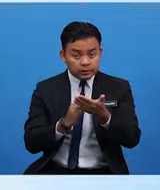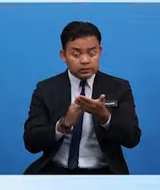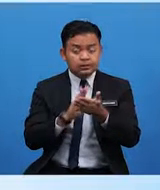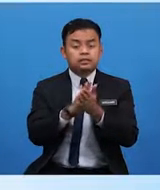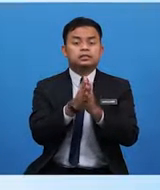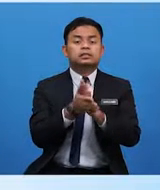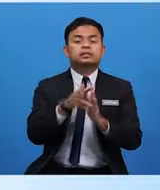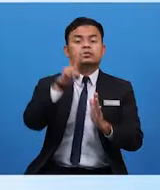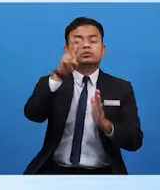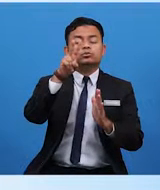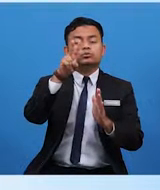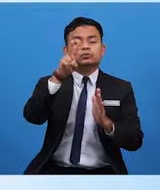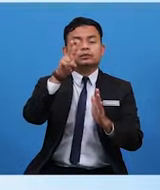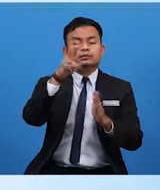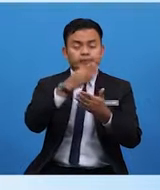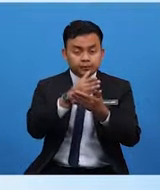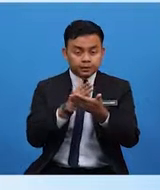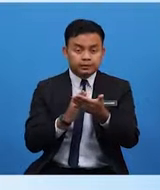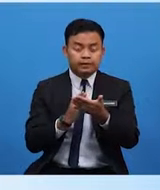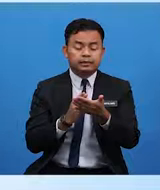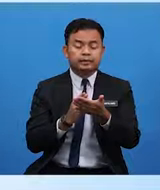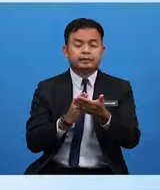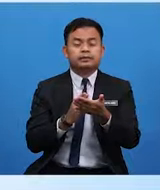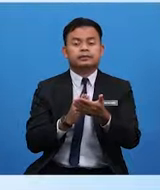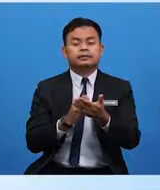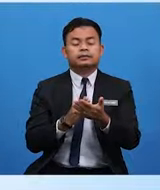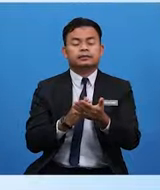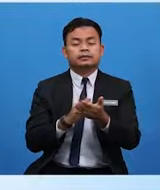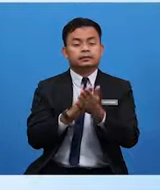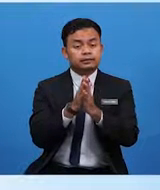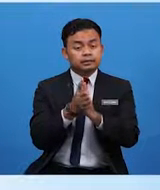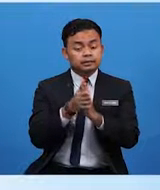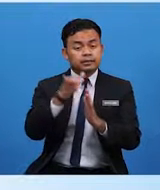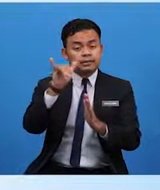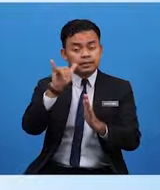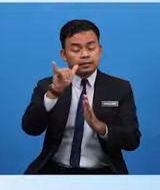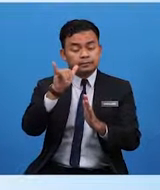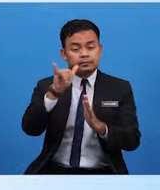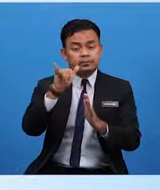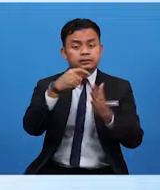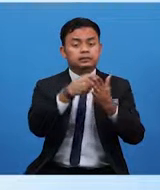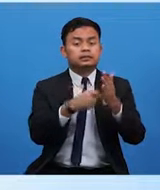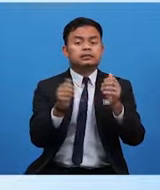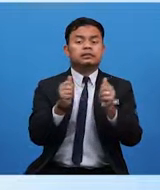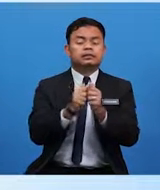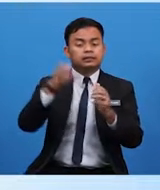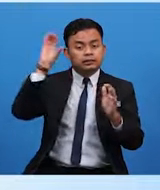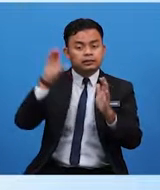supaya menjadi pecahan yang sama nilai dengan gambar raja pecahan